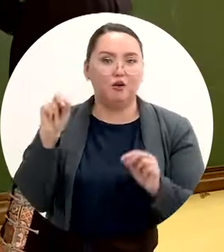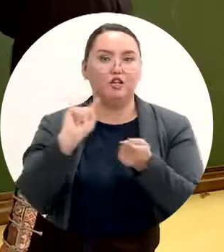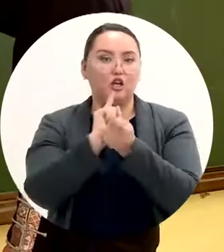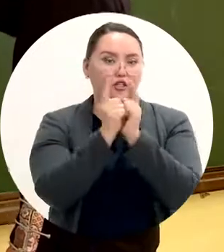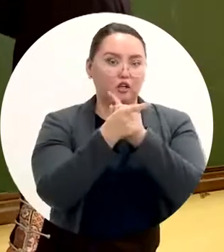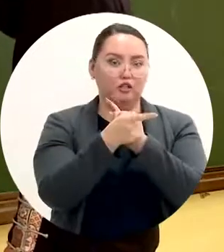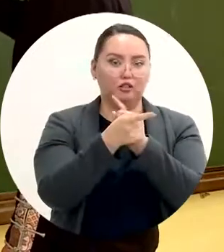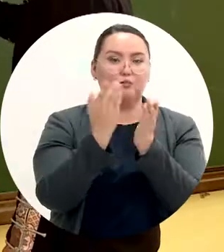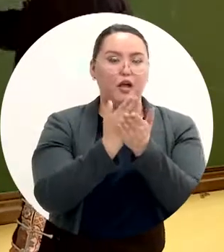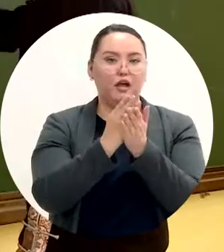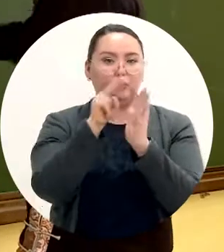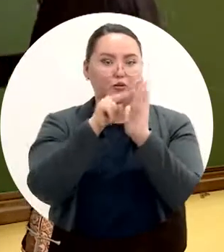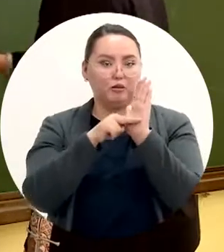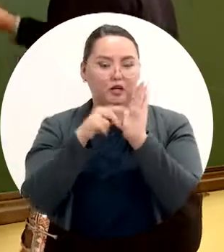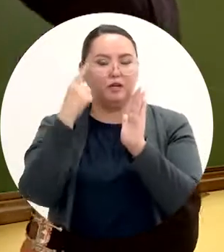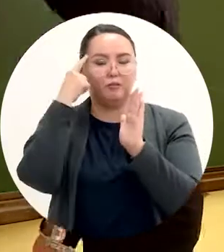чингха.